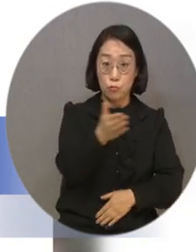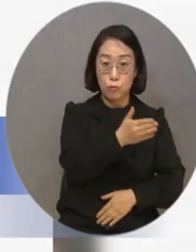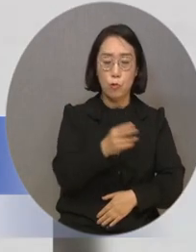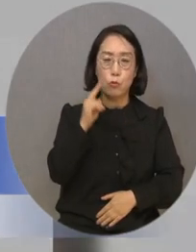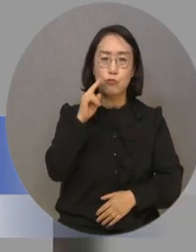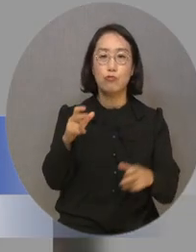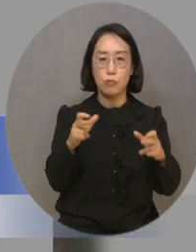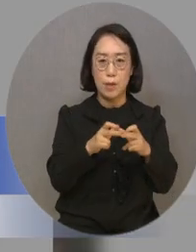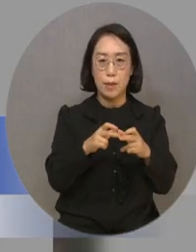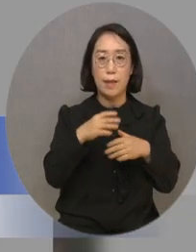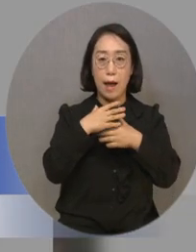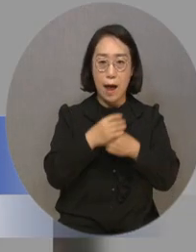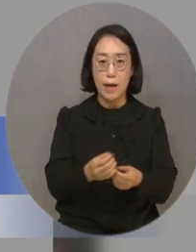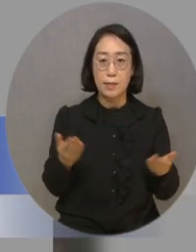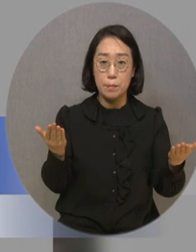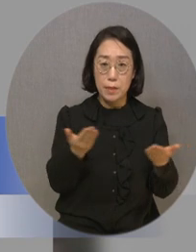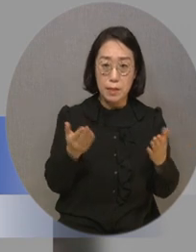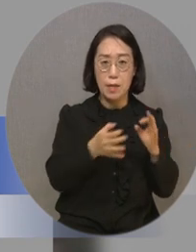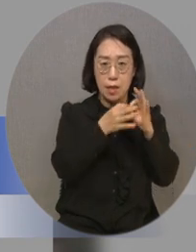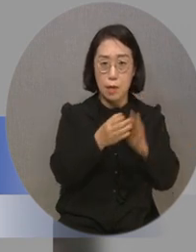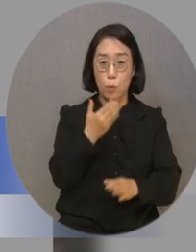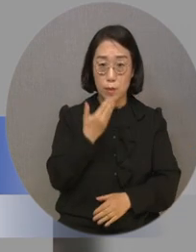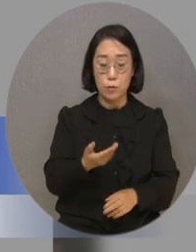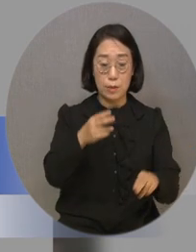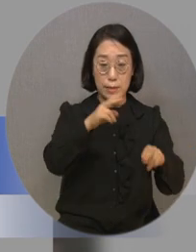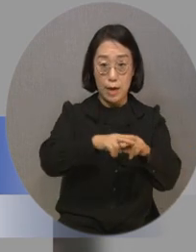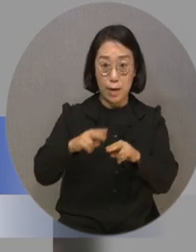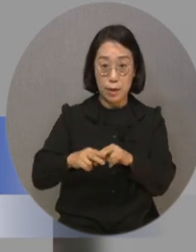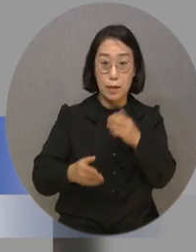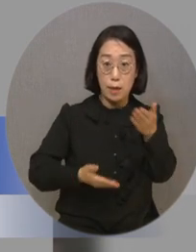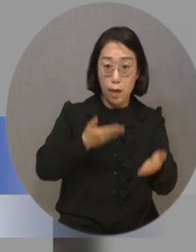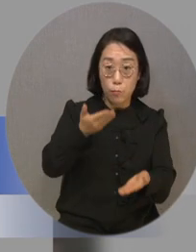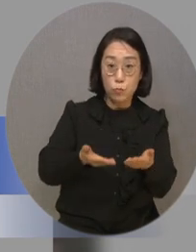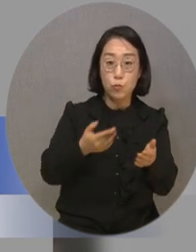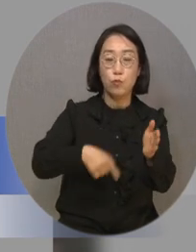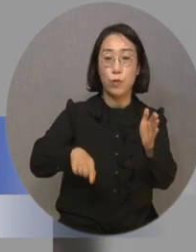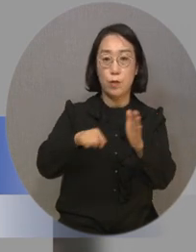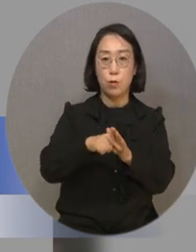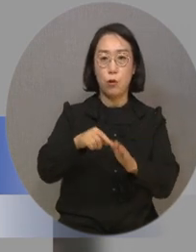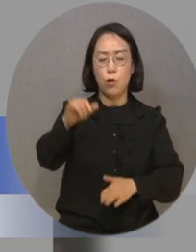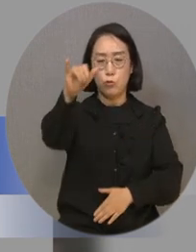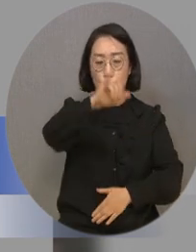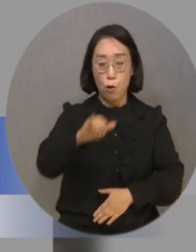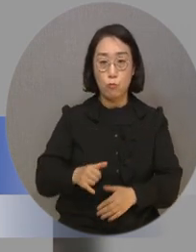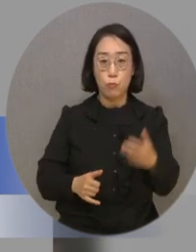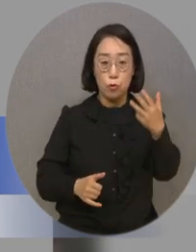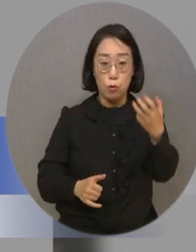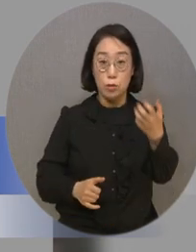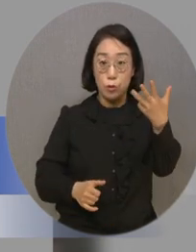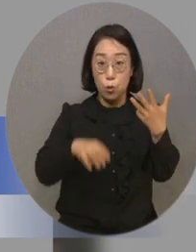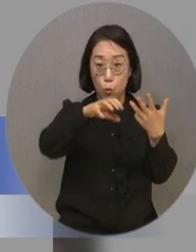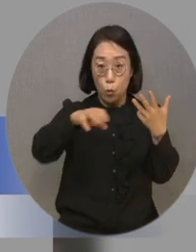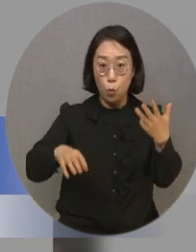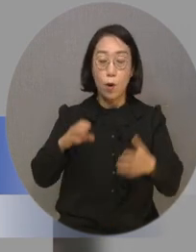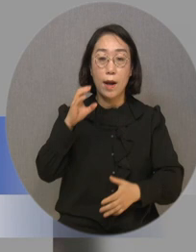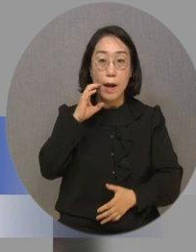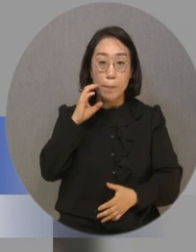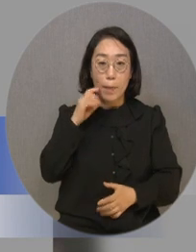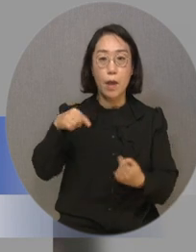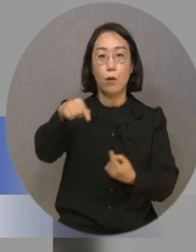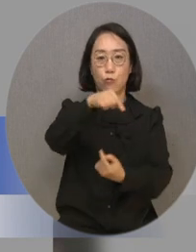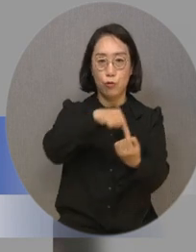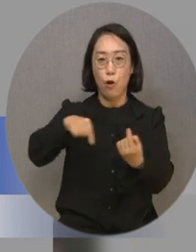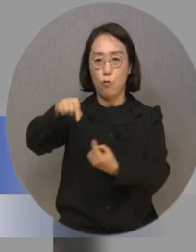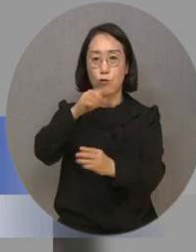중증장애인에게 안정적이고 지속가능한 일자리를 제공하기 위해서 전국에 88개 장애인 채용카페를 운영